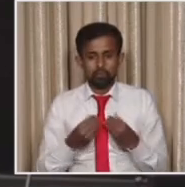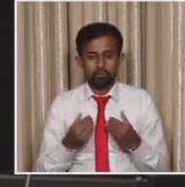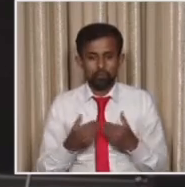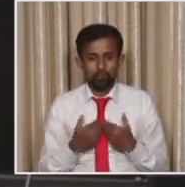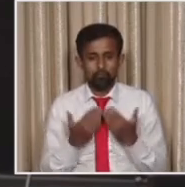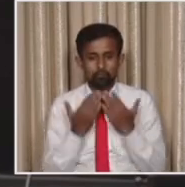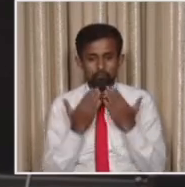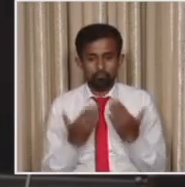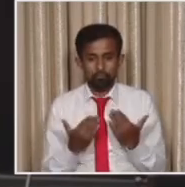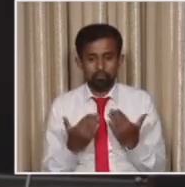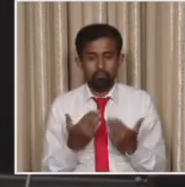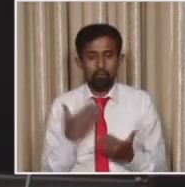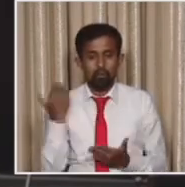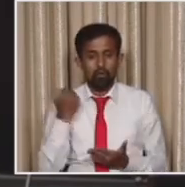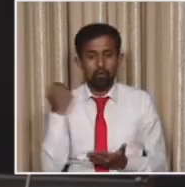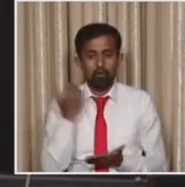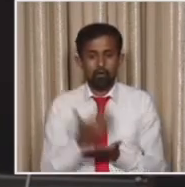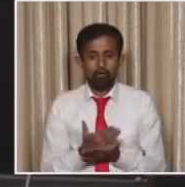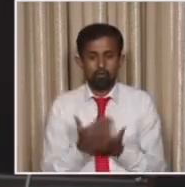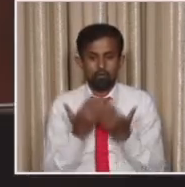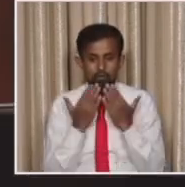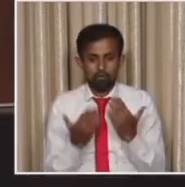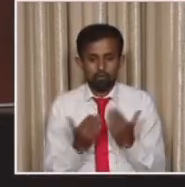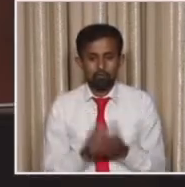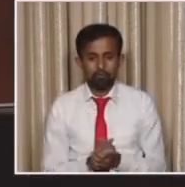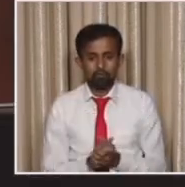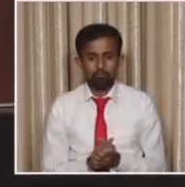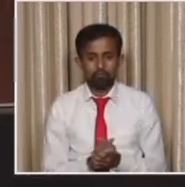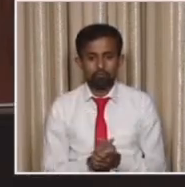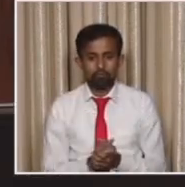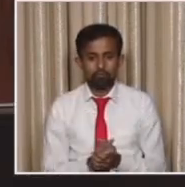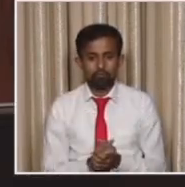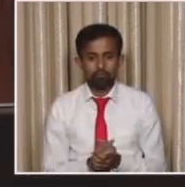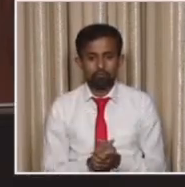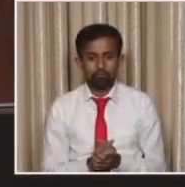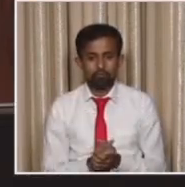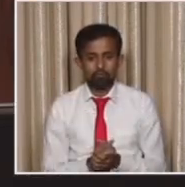ස්තුතිය පුද කරමින් කතාව අවසන් කරනවා බොහොම ස්තුතියි. බොහොම ස්තුතිකරුවන් මතුනේ.